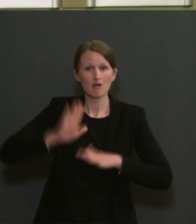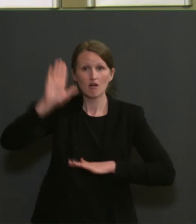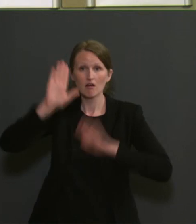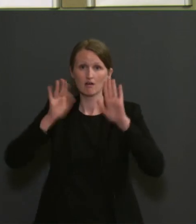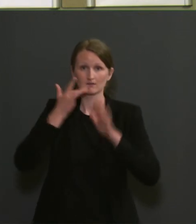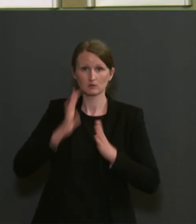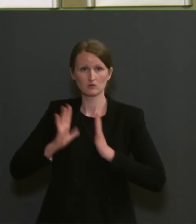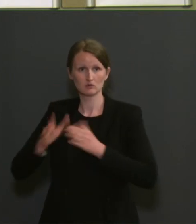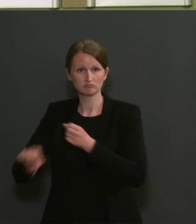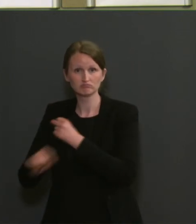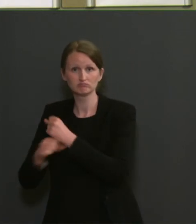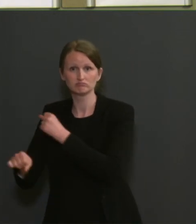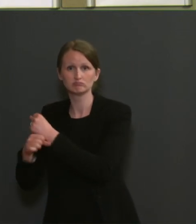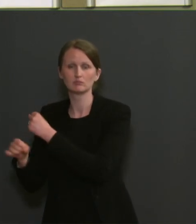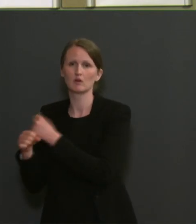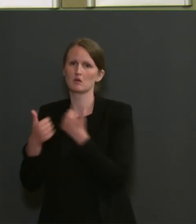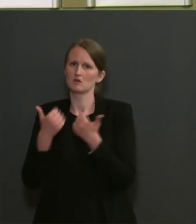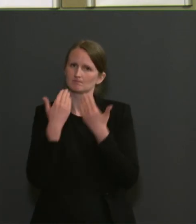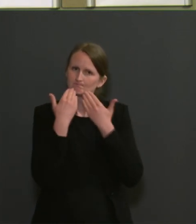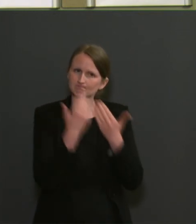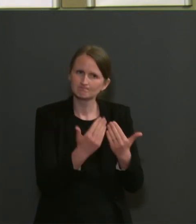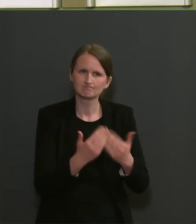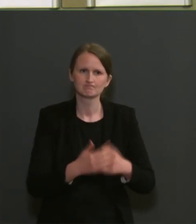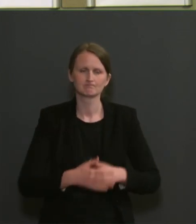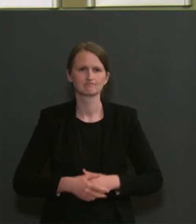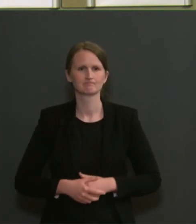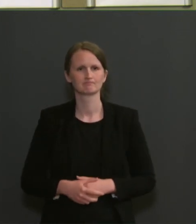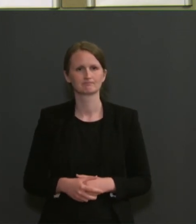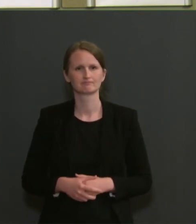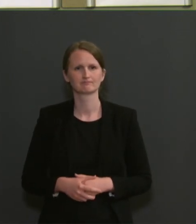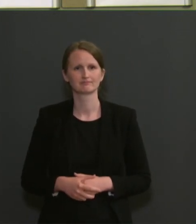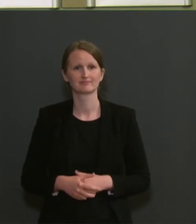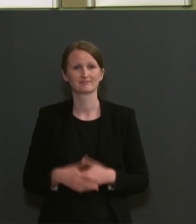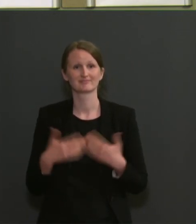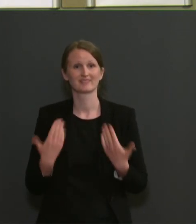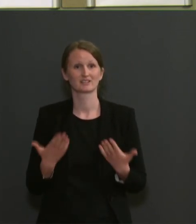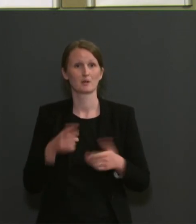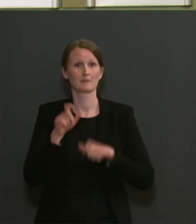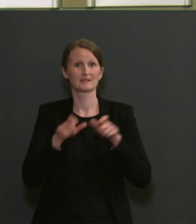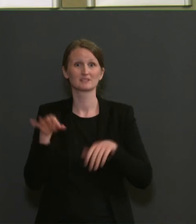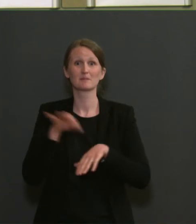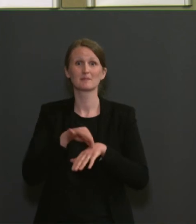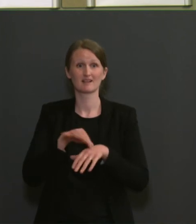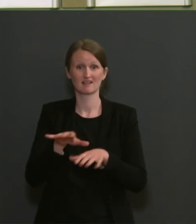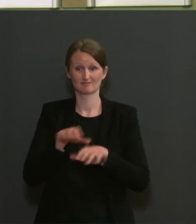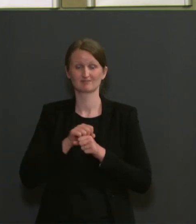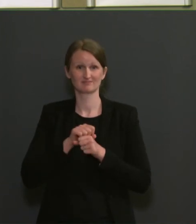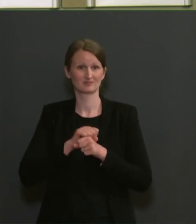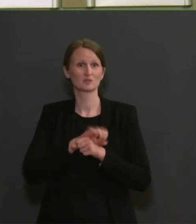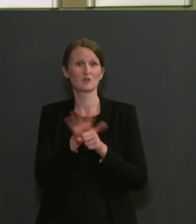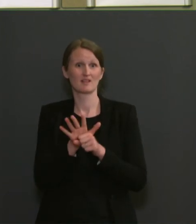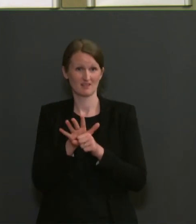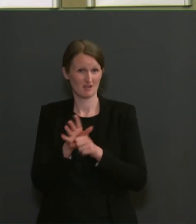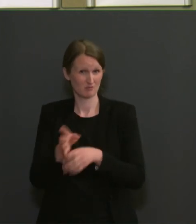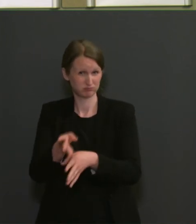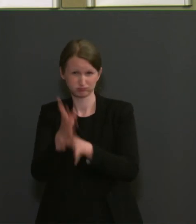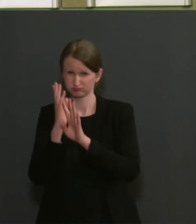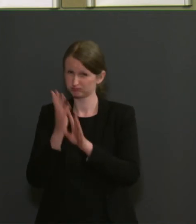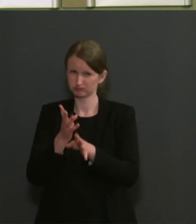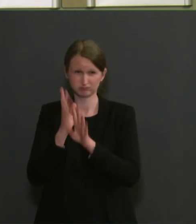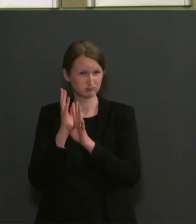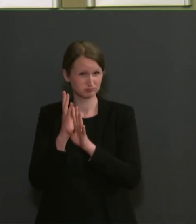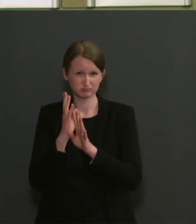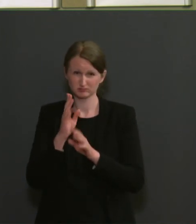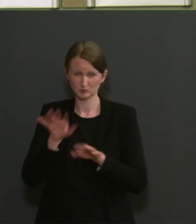L'afflux de nouveaux patients atteints de Covid-19 reste élevé, trop élevé, et ce nombre doit être réduit rapidement,